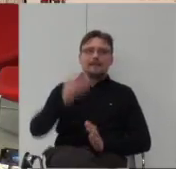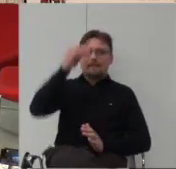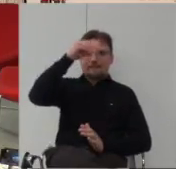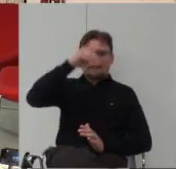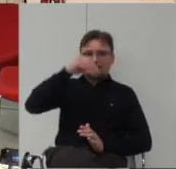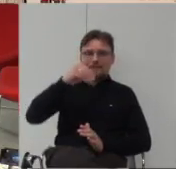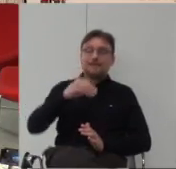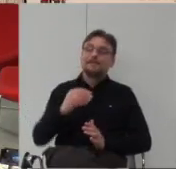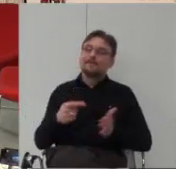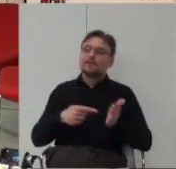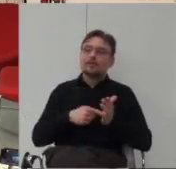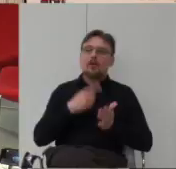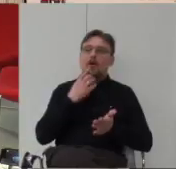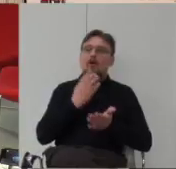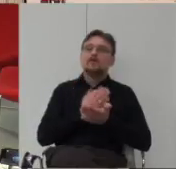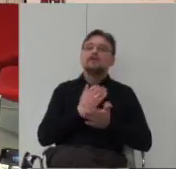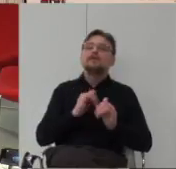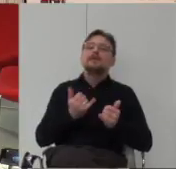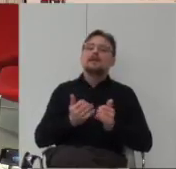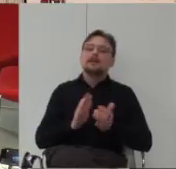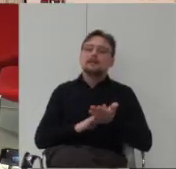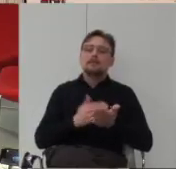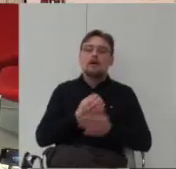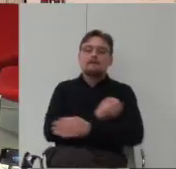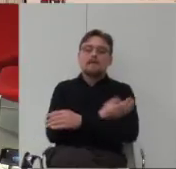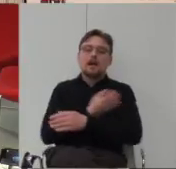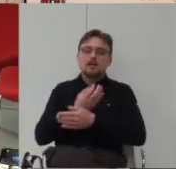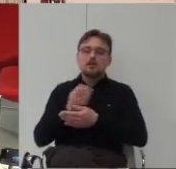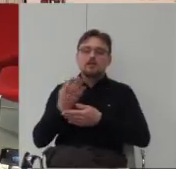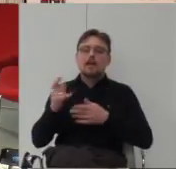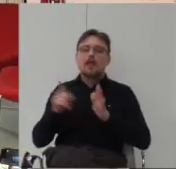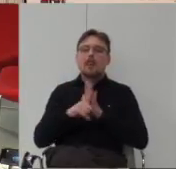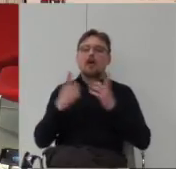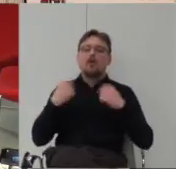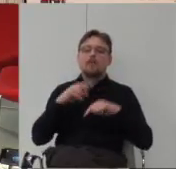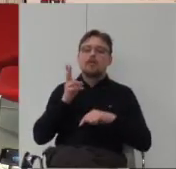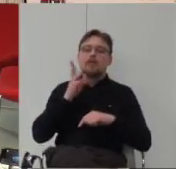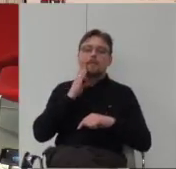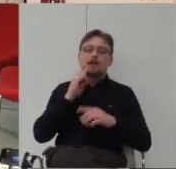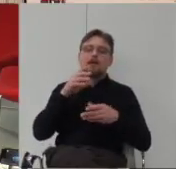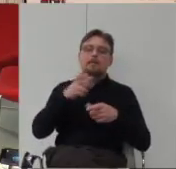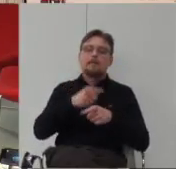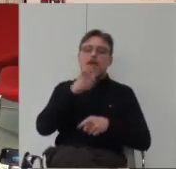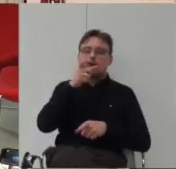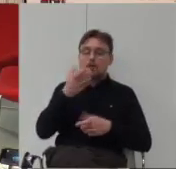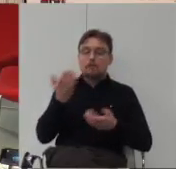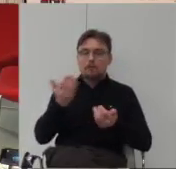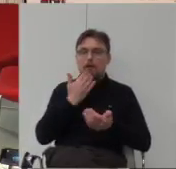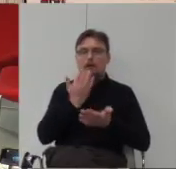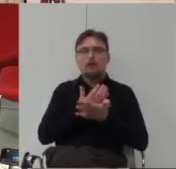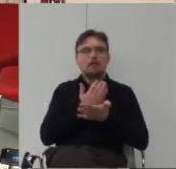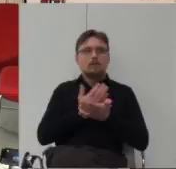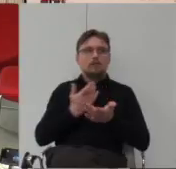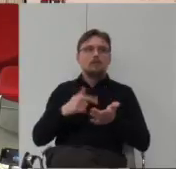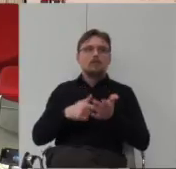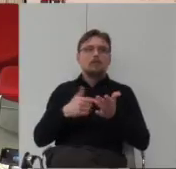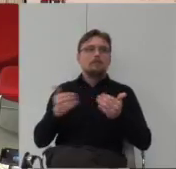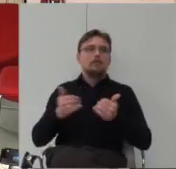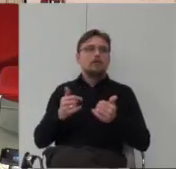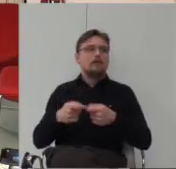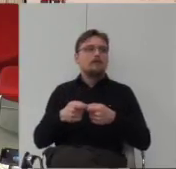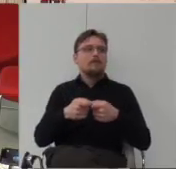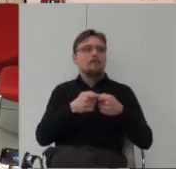oprócz wymiernych korzyści takich jak warzywa dla mieszkańców, bo założyliśmy, że mógłby to być